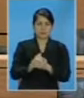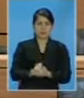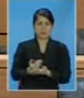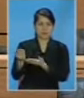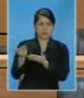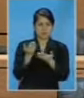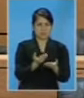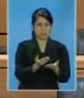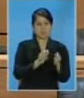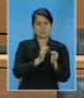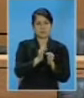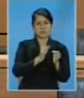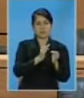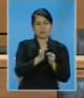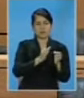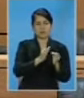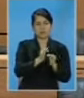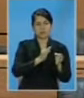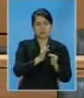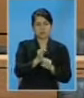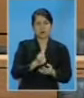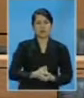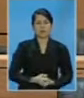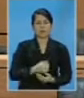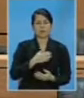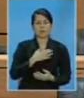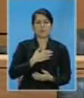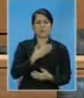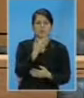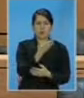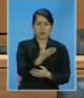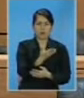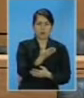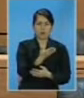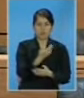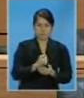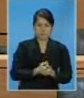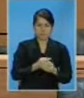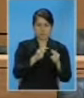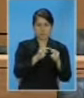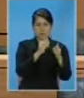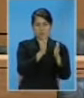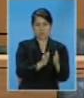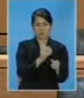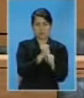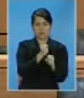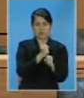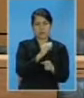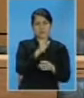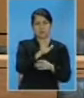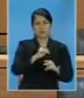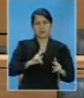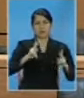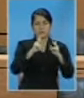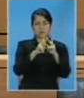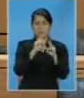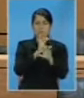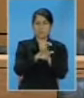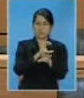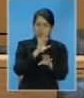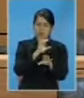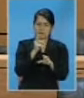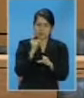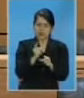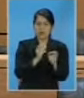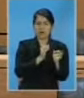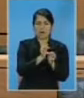ชี้แจงเพิ่มเติมนี่นะครับผมเรียกร้องให้ข้าราชการกระทรวงมหาดไทยได้ให้ข้อมูลอย่างตรงไปตรง